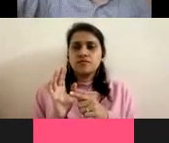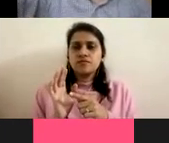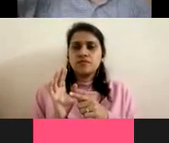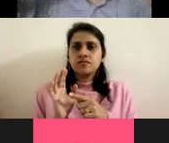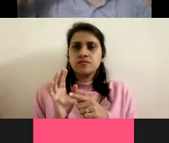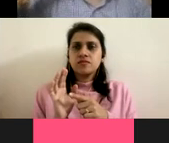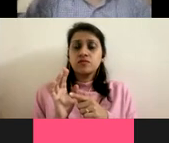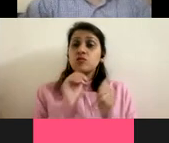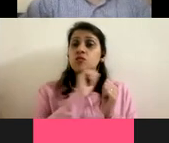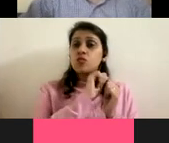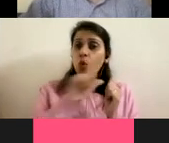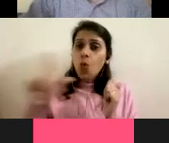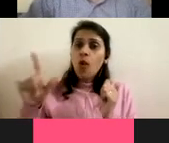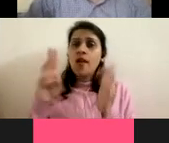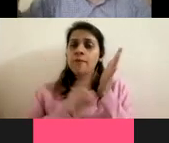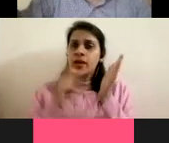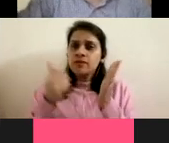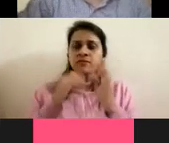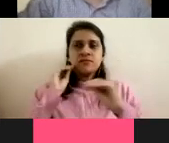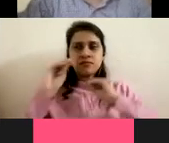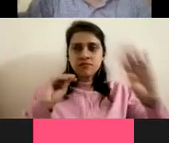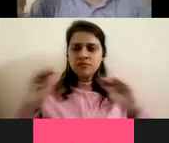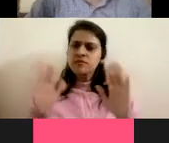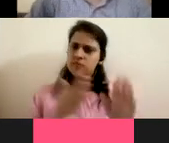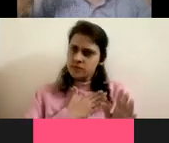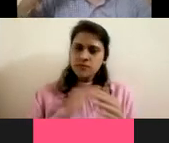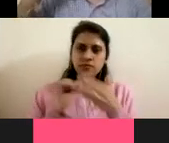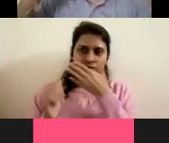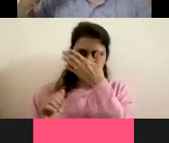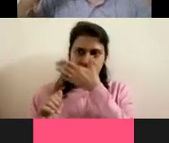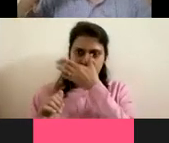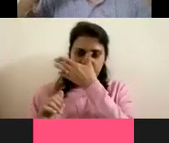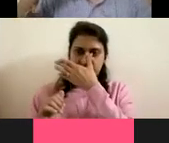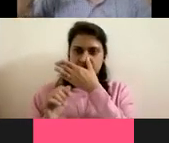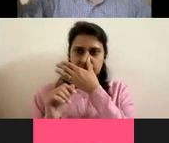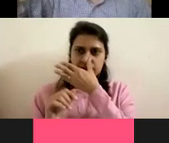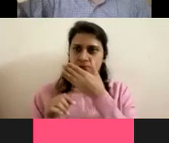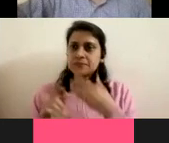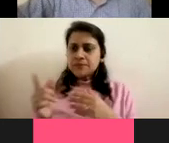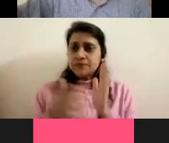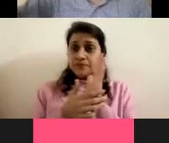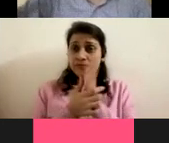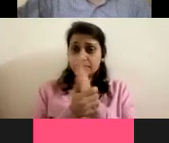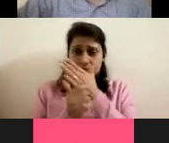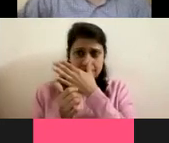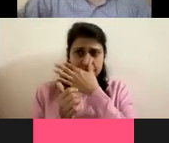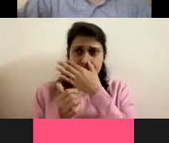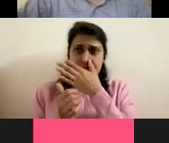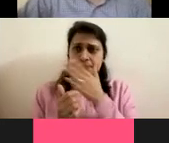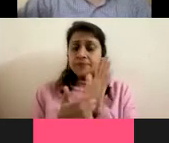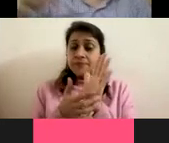sab managers ko ye aashwasan diya jata hai ki आपको एबिलिटी के बेसिस में सेलेक्ट करना है जो भी बजट है